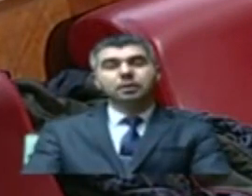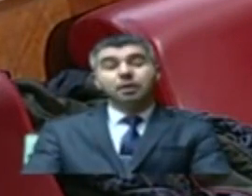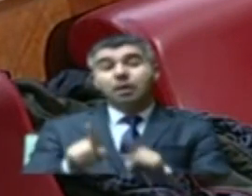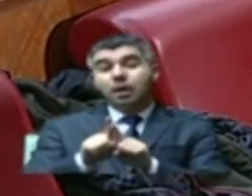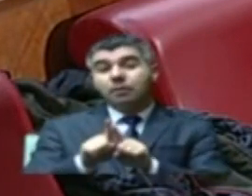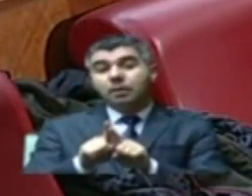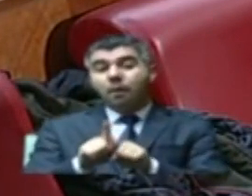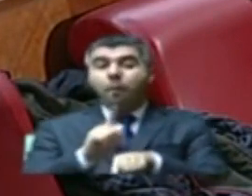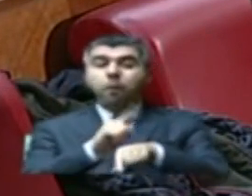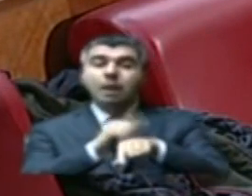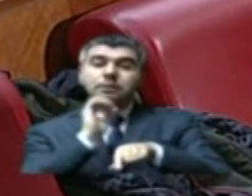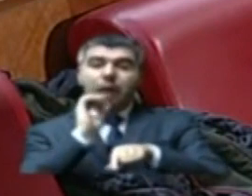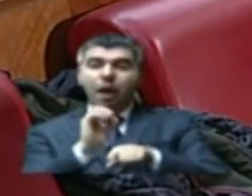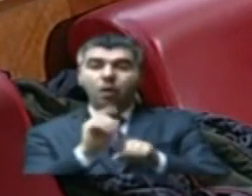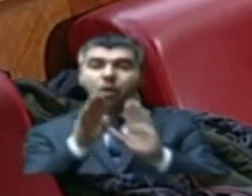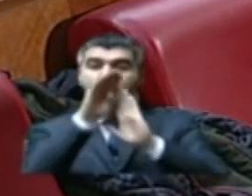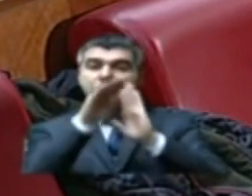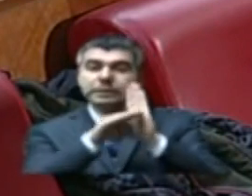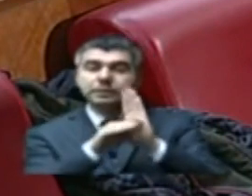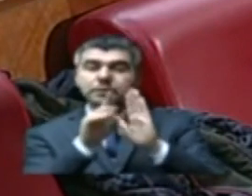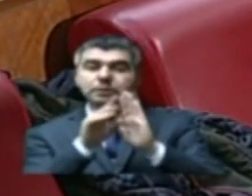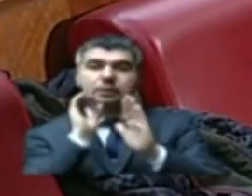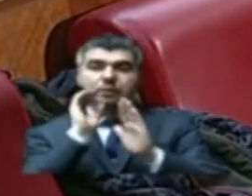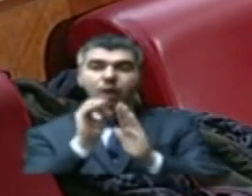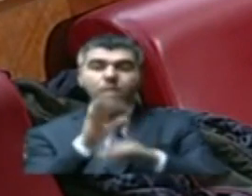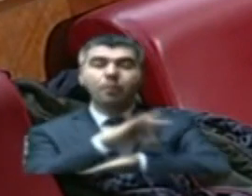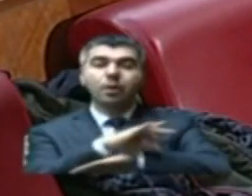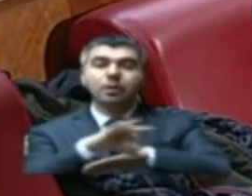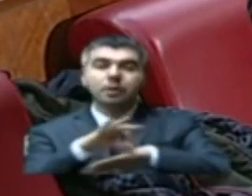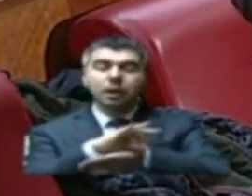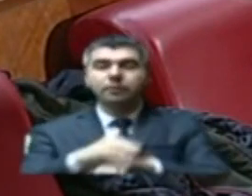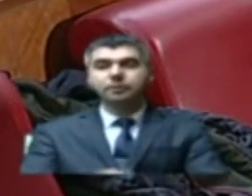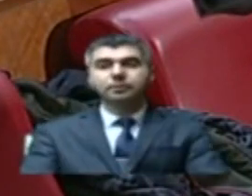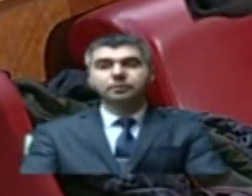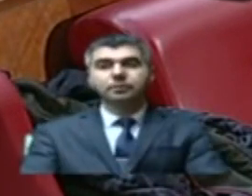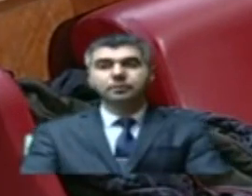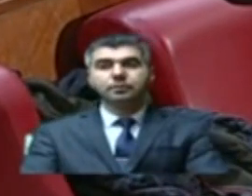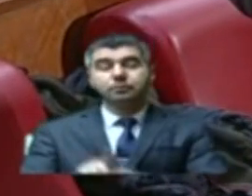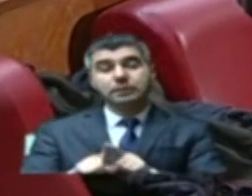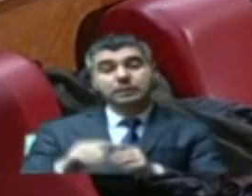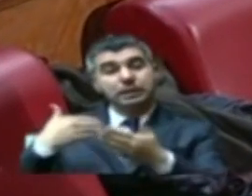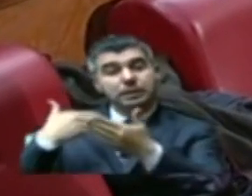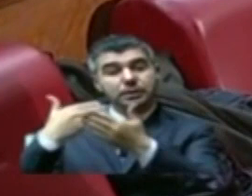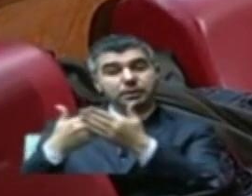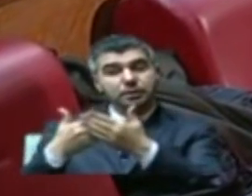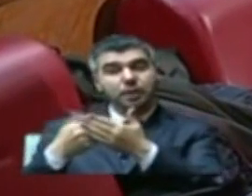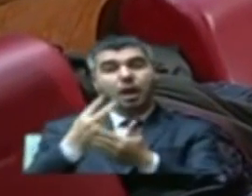المدة ديال الانتداب ديال ممثلي الموظفين في اللجان الإدارية انتهت في سنة